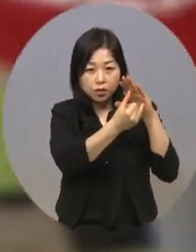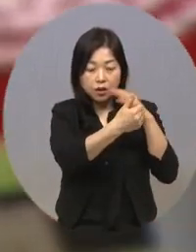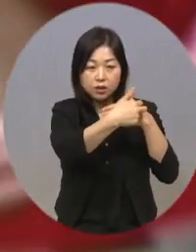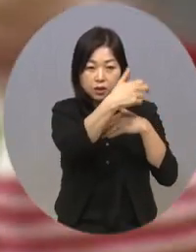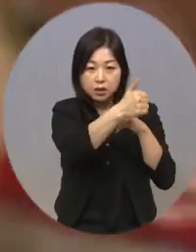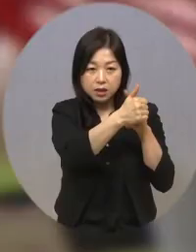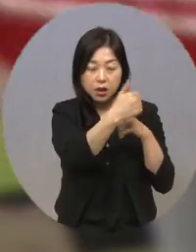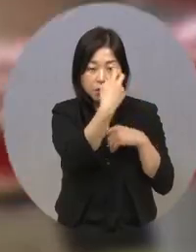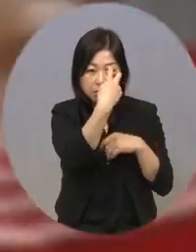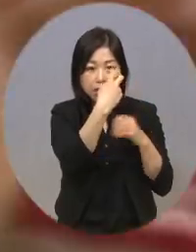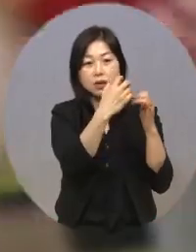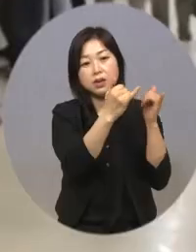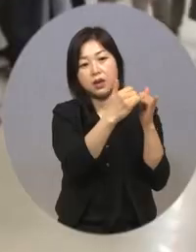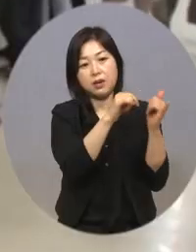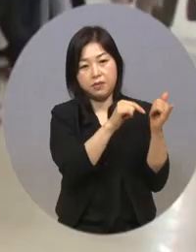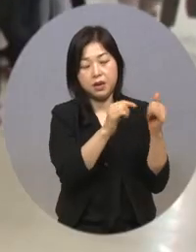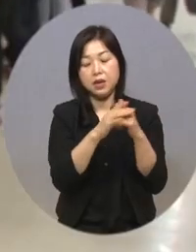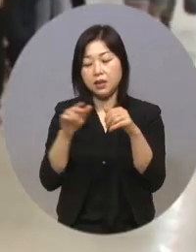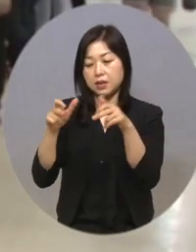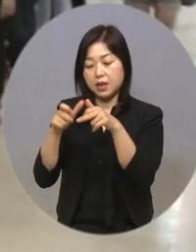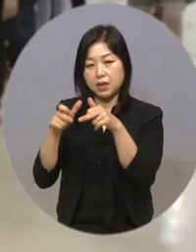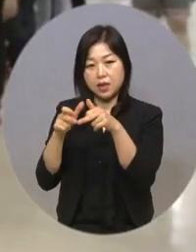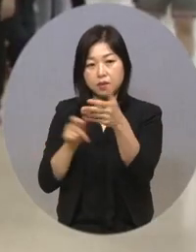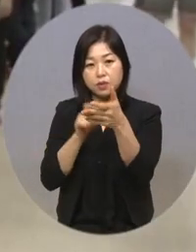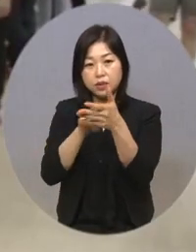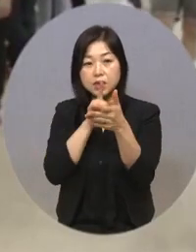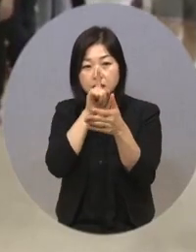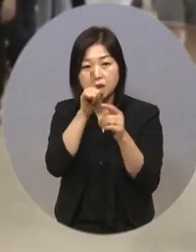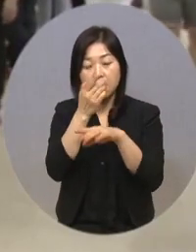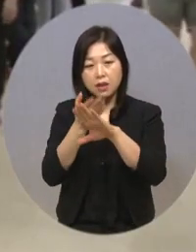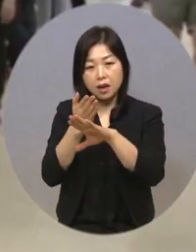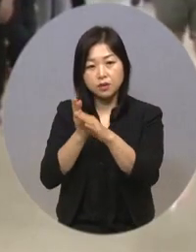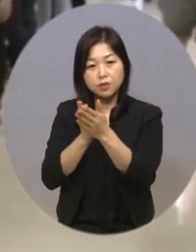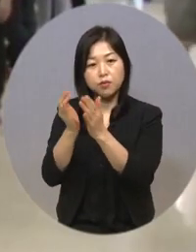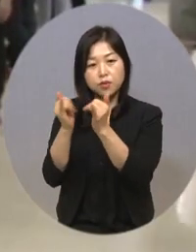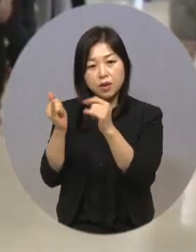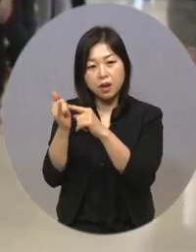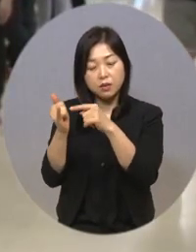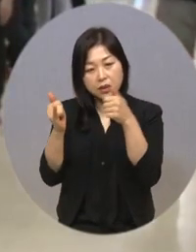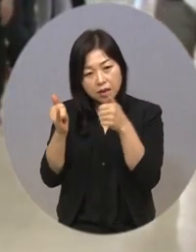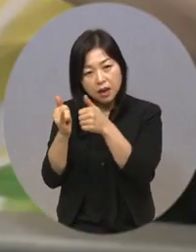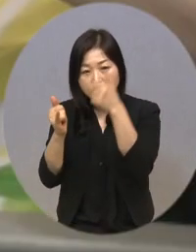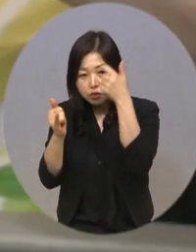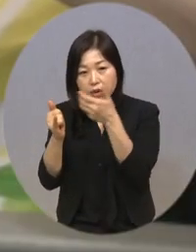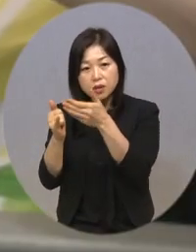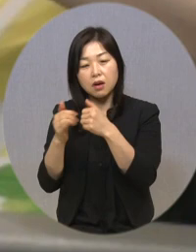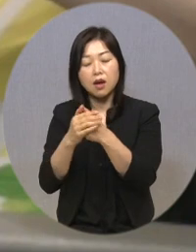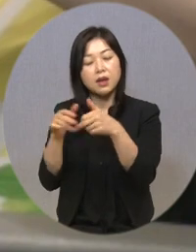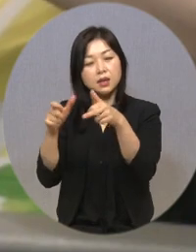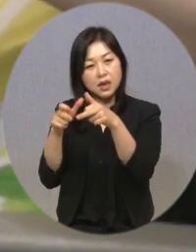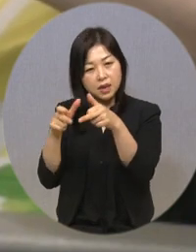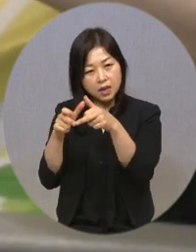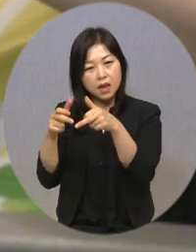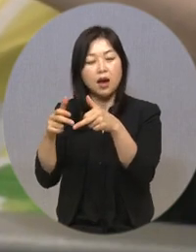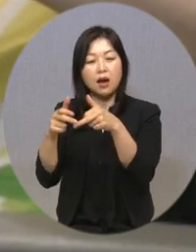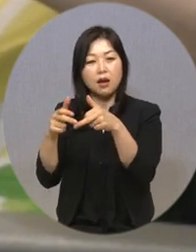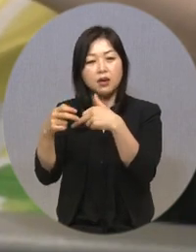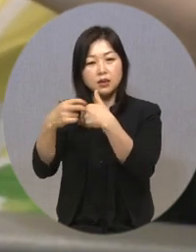소아청소년이 장애 등록을 신청하기 위해 다른 전문의를 찾아가 장애 심사용 진단서를 발급받아야